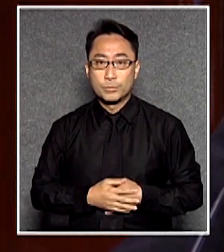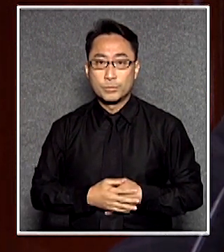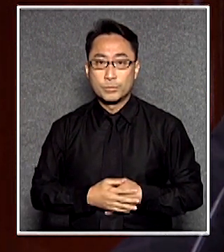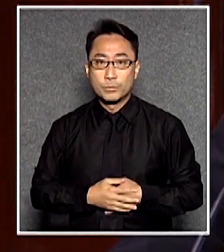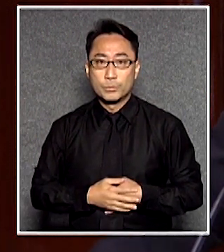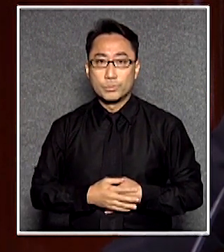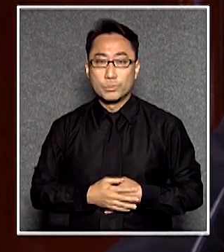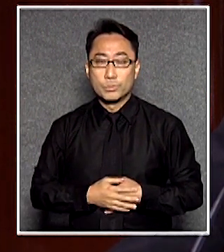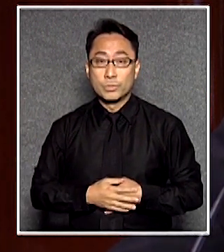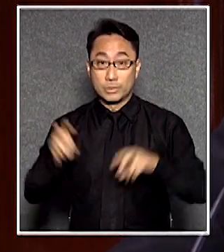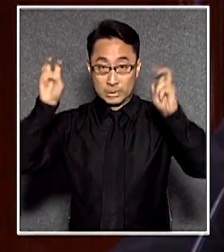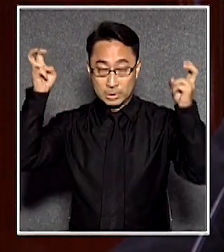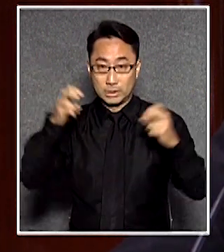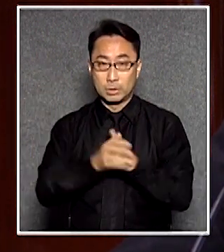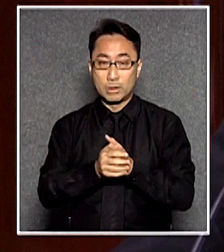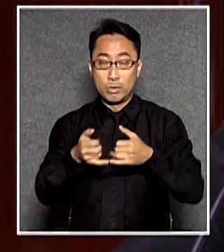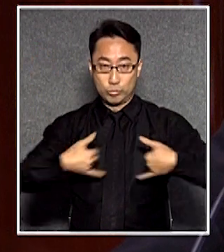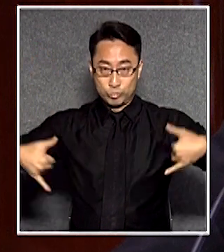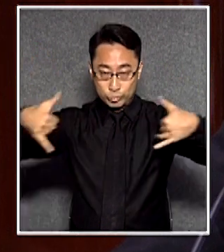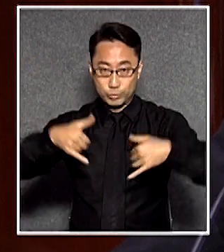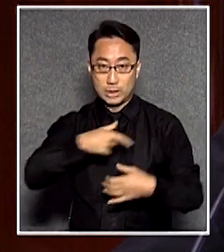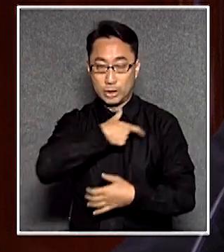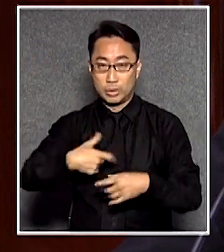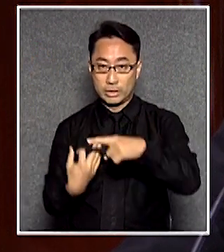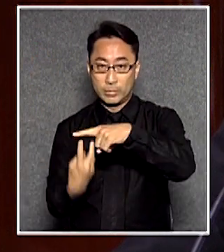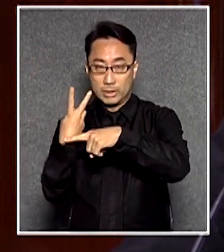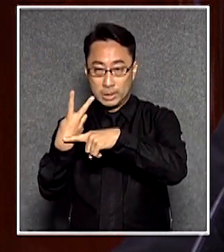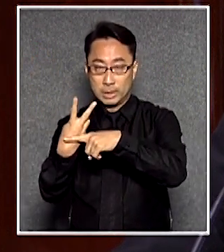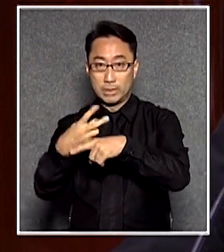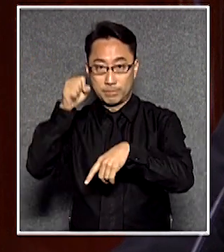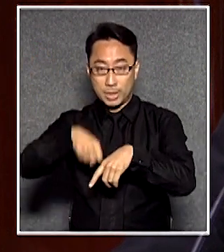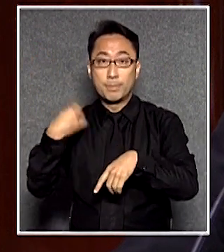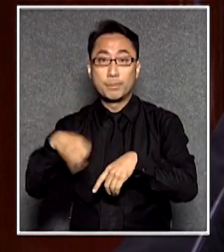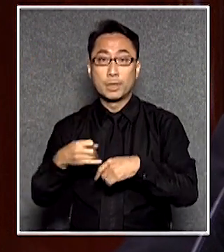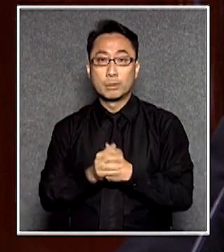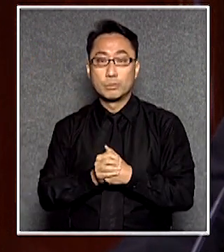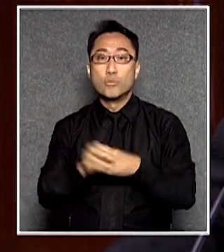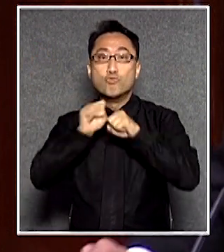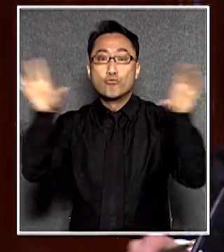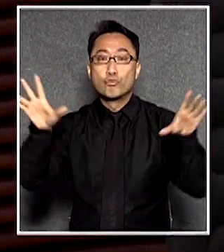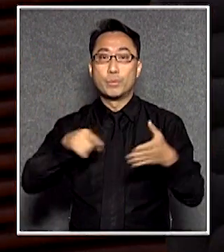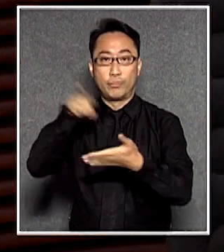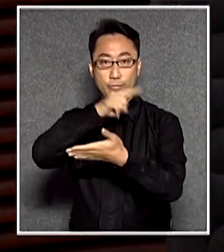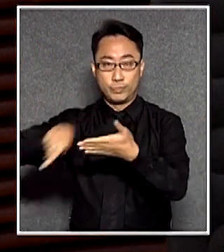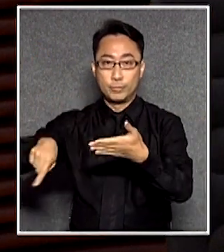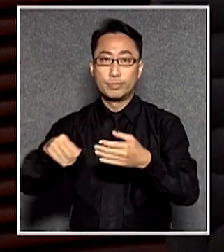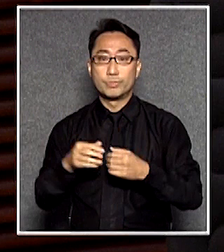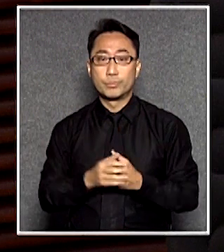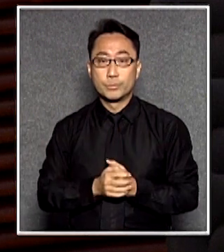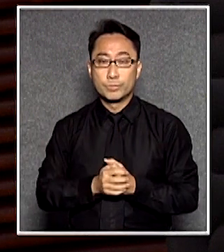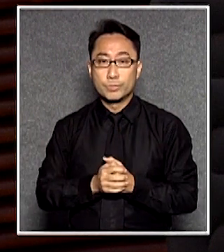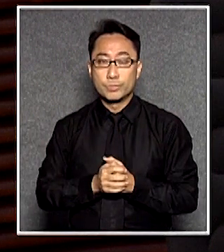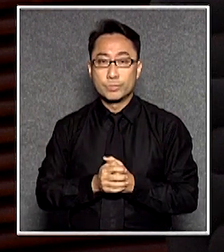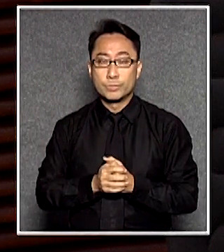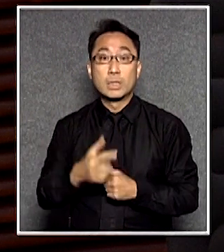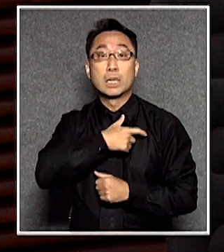议题未获得本会全体议员2/3多数赞成，我宣布议案被否决。议员已